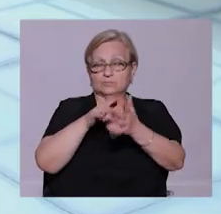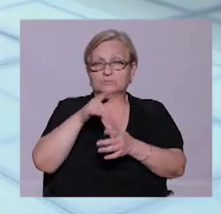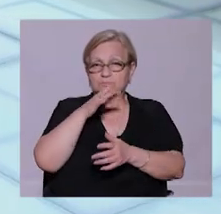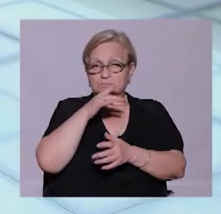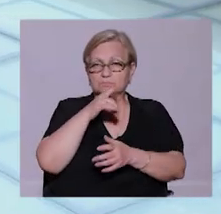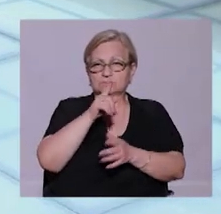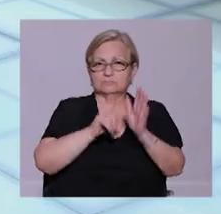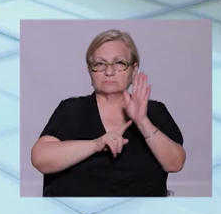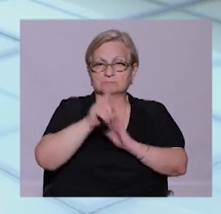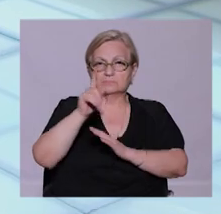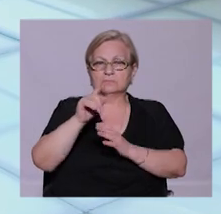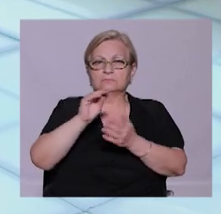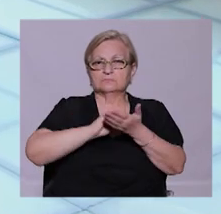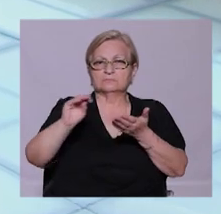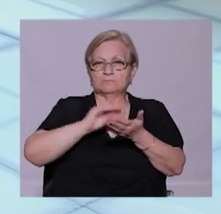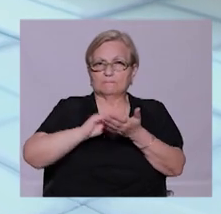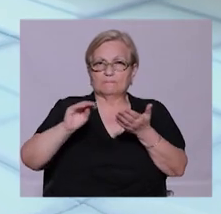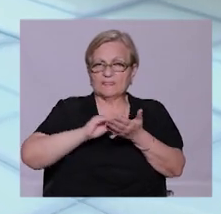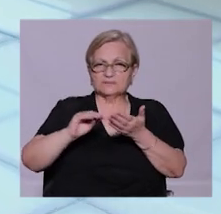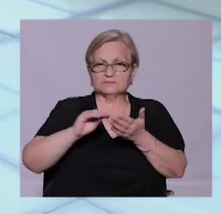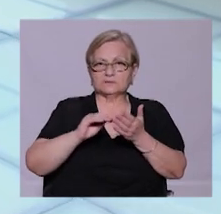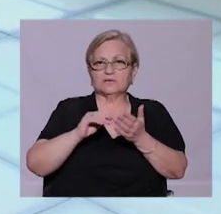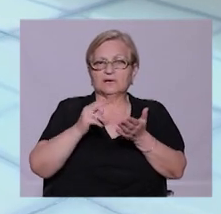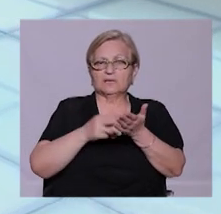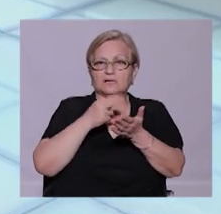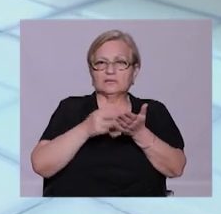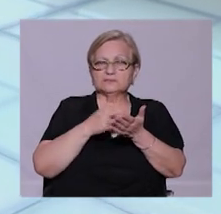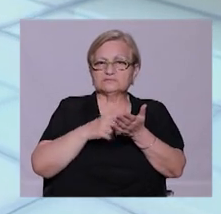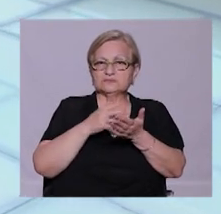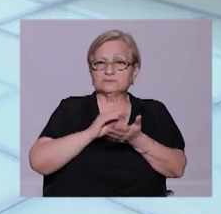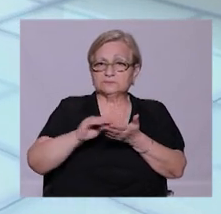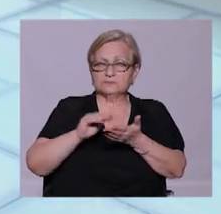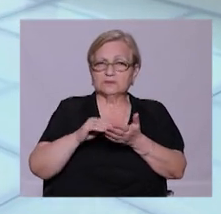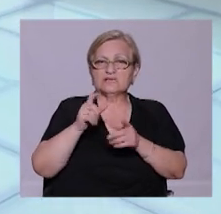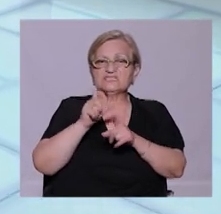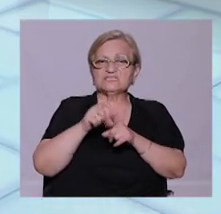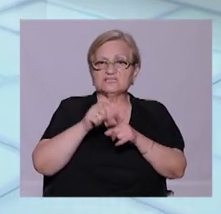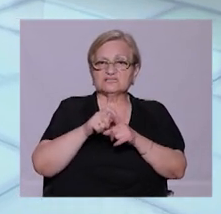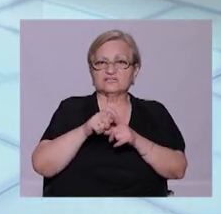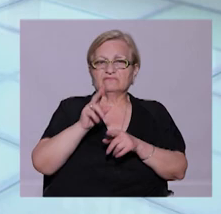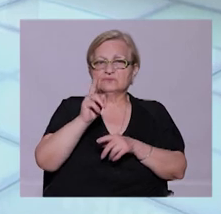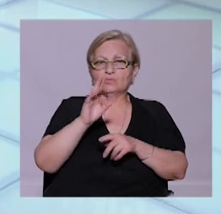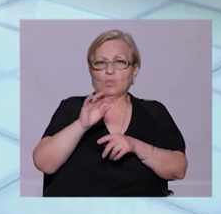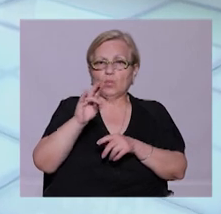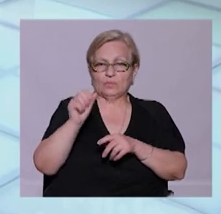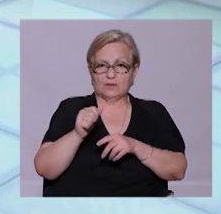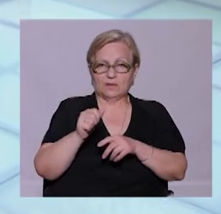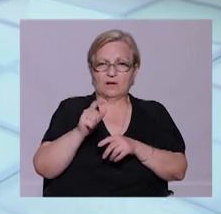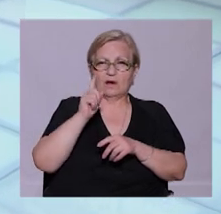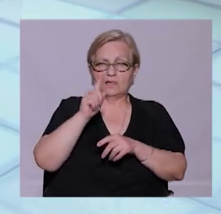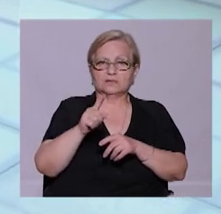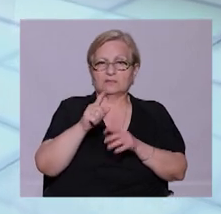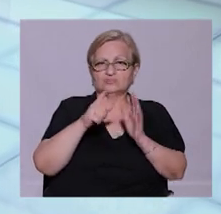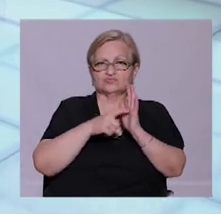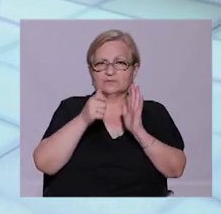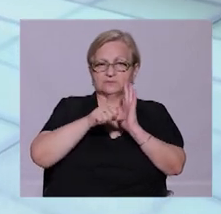მოგზაურობის დროს დაიწყო ლექსიკონის სიტყვის კონა, რომელსაც სიტყვის კონა დაარქვა, შედგენა და დაასრულა 1716